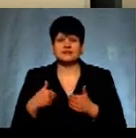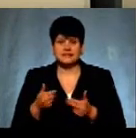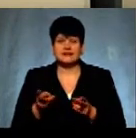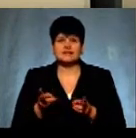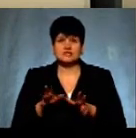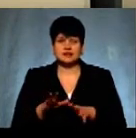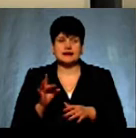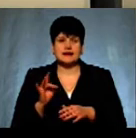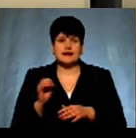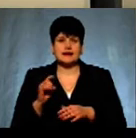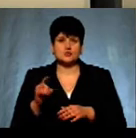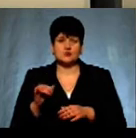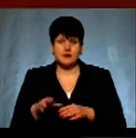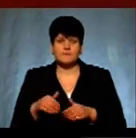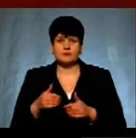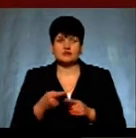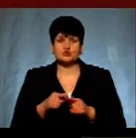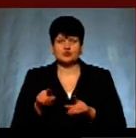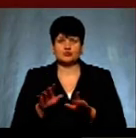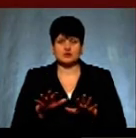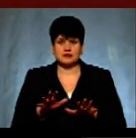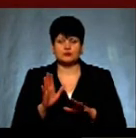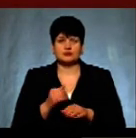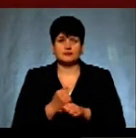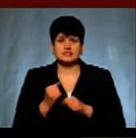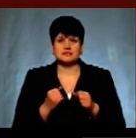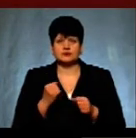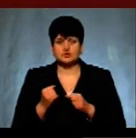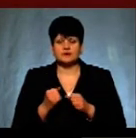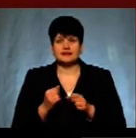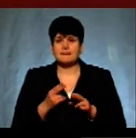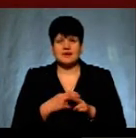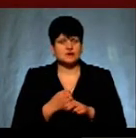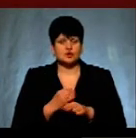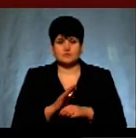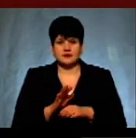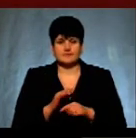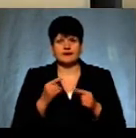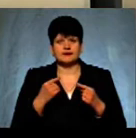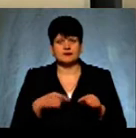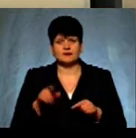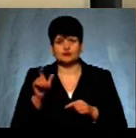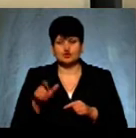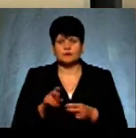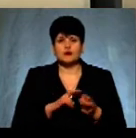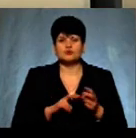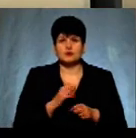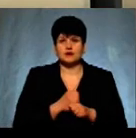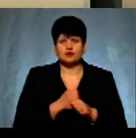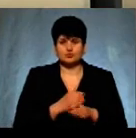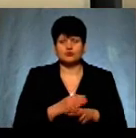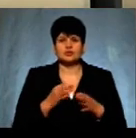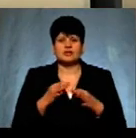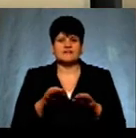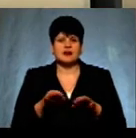залишили резюме, пропонувати цю посаду. Таким чином буде працевлаштований вже не безробітний, але інша особа, яка шукала роботу, і вакансія